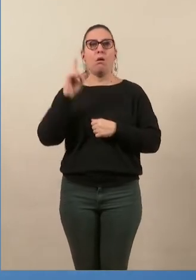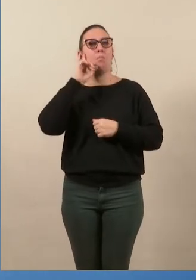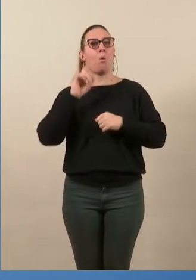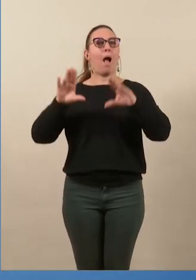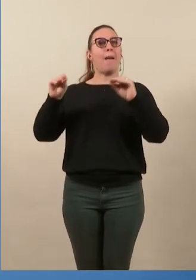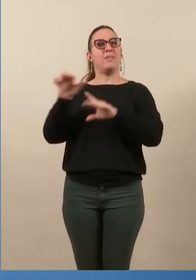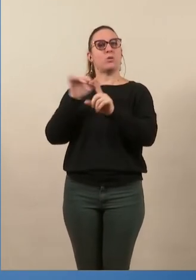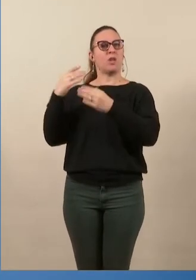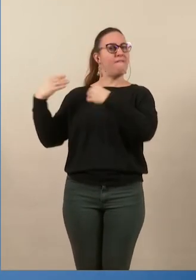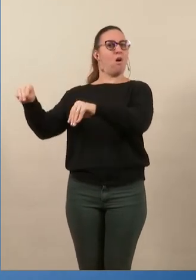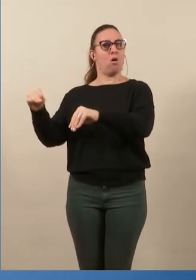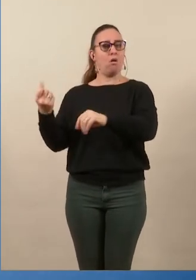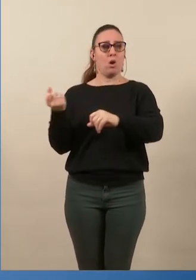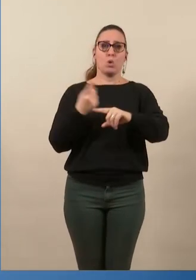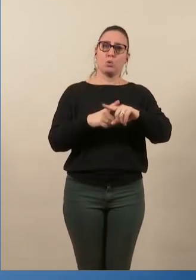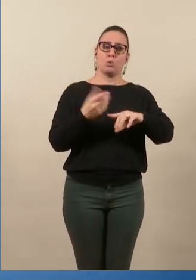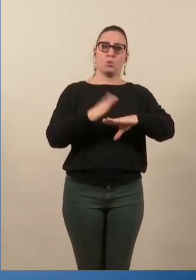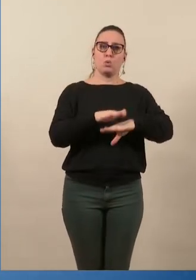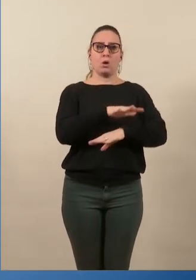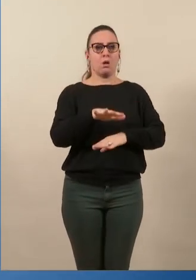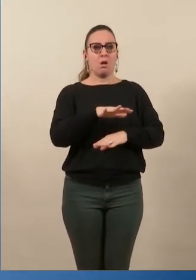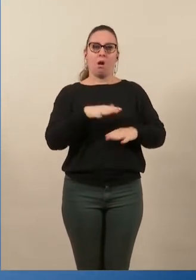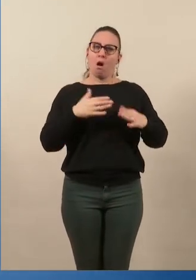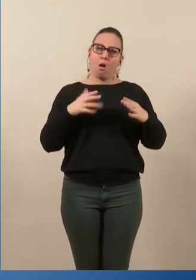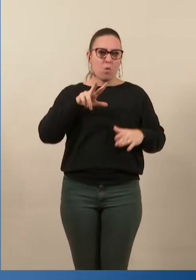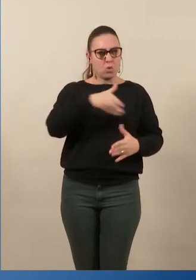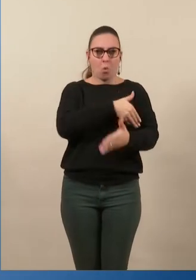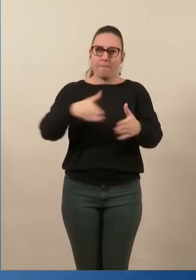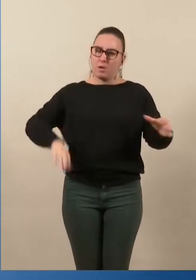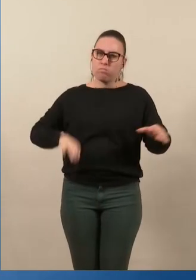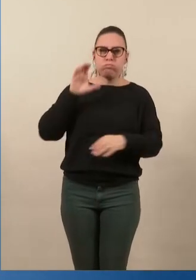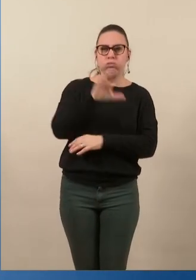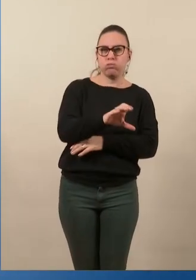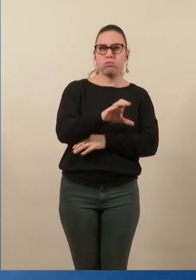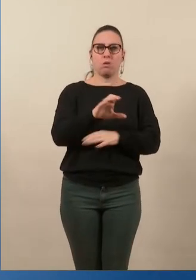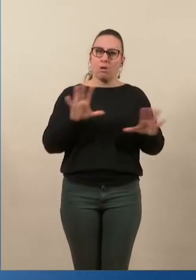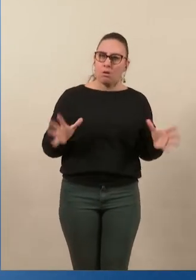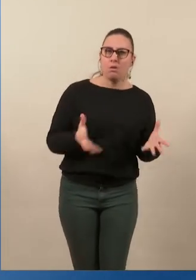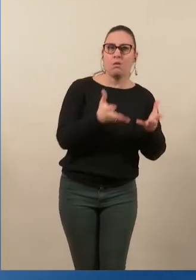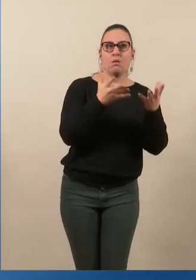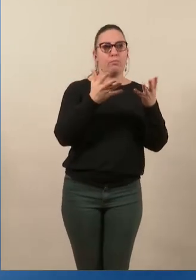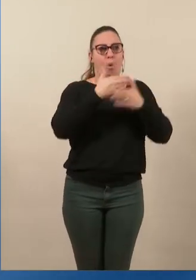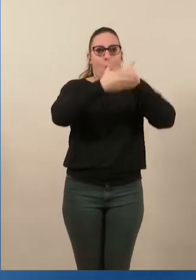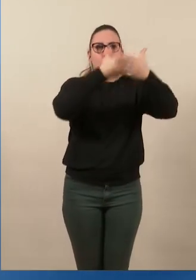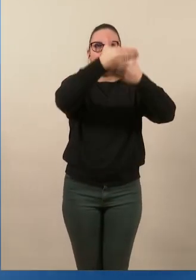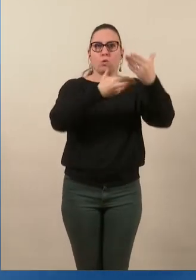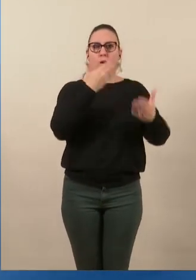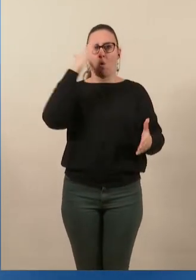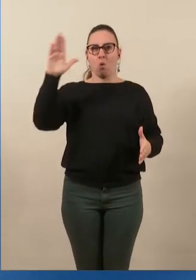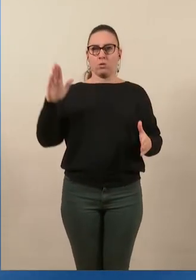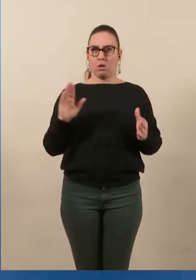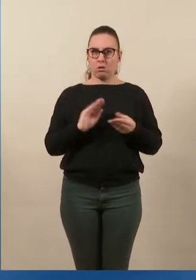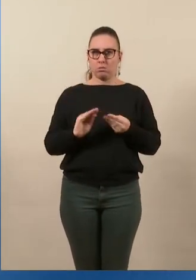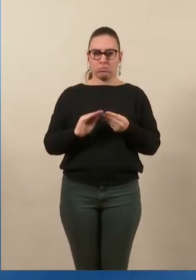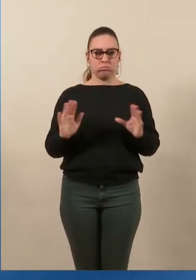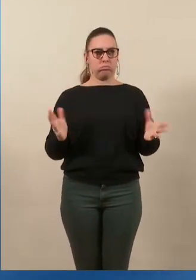social et de l'autre vous dites on consacre 3 millions pour en reconstruire davantage c'est c'est quand même